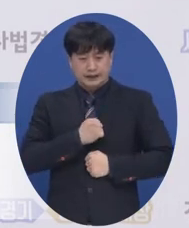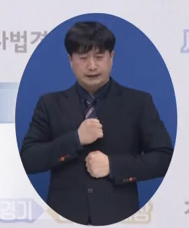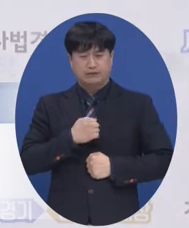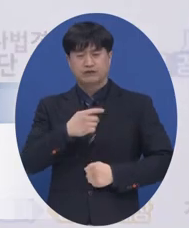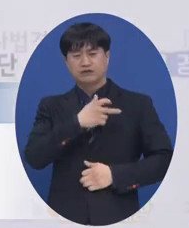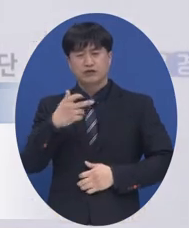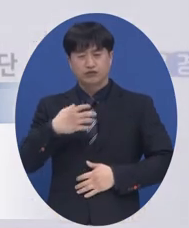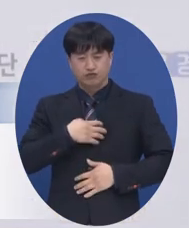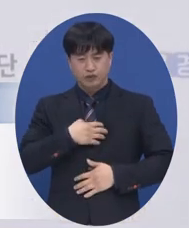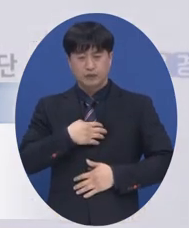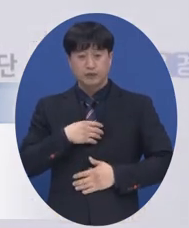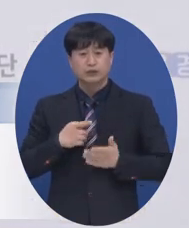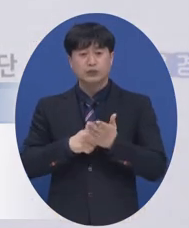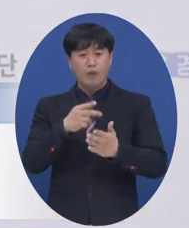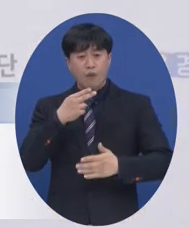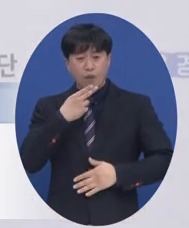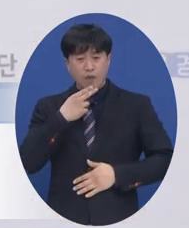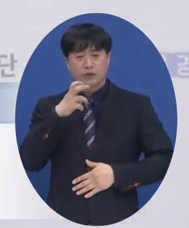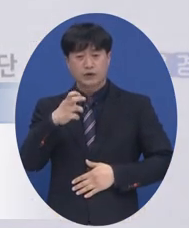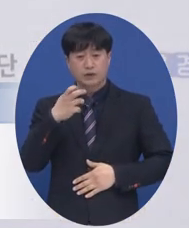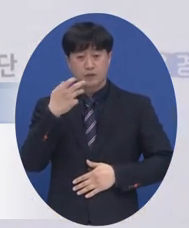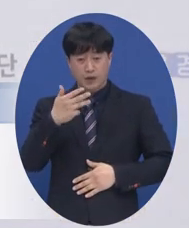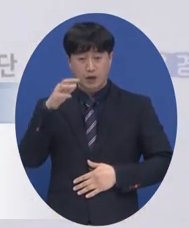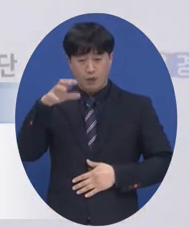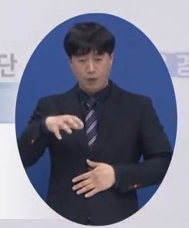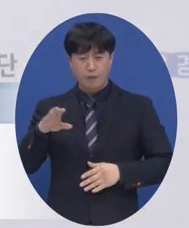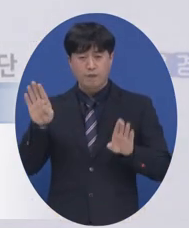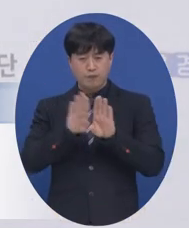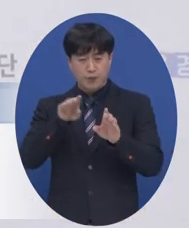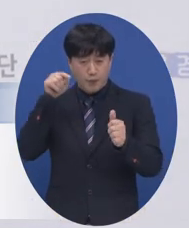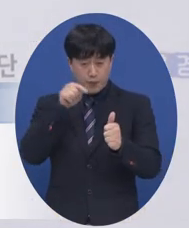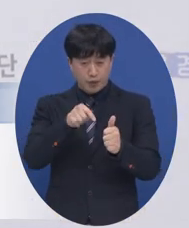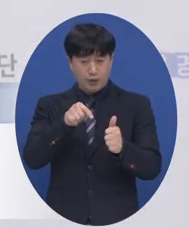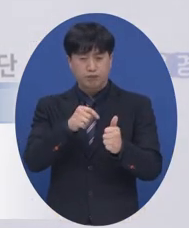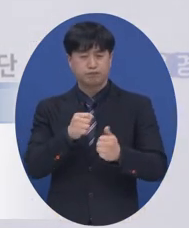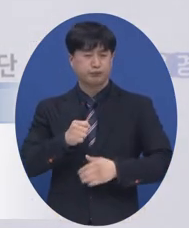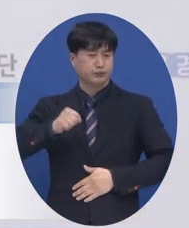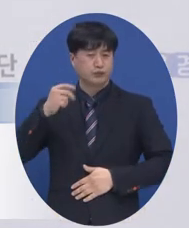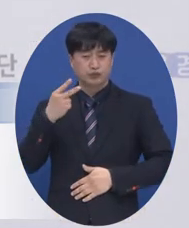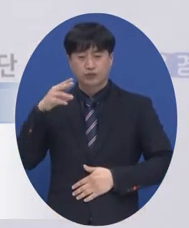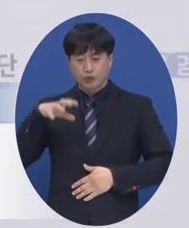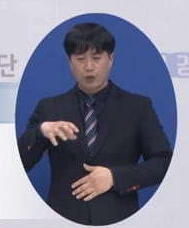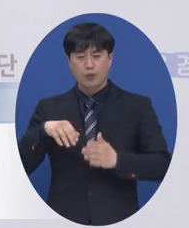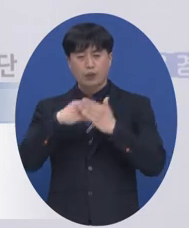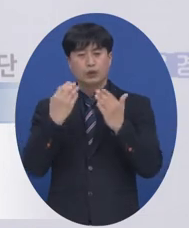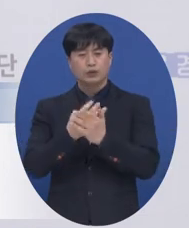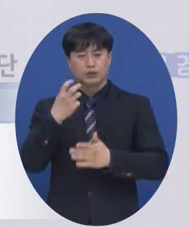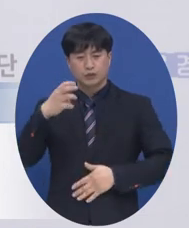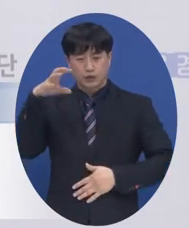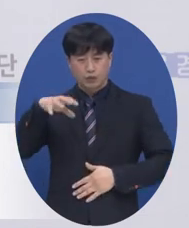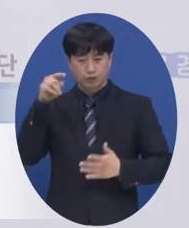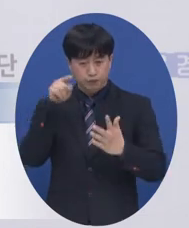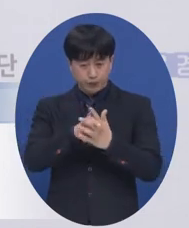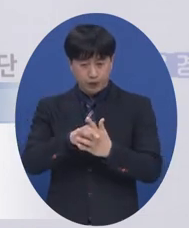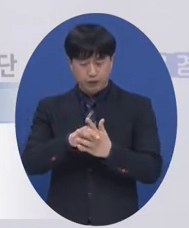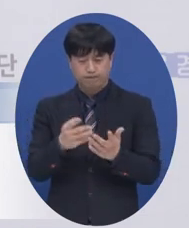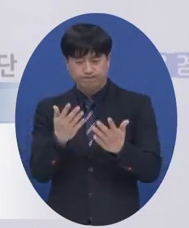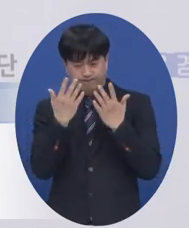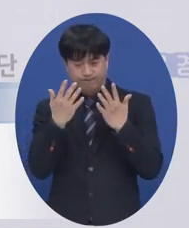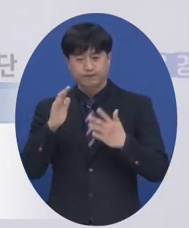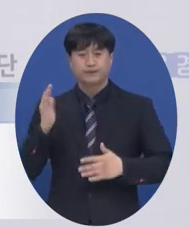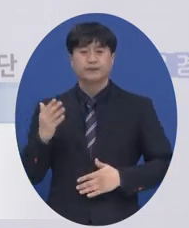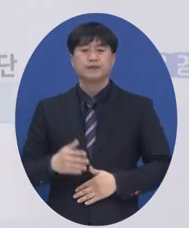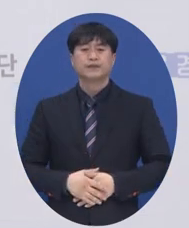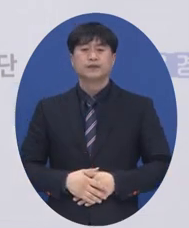있습니다 미신고 영업 28 고 폐쇄 명령 비행이 이것 등 총 30곳 를 적발하여